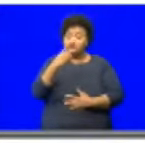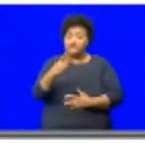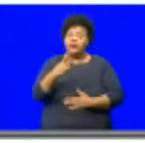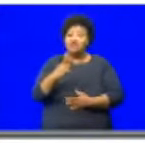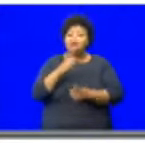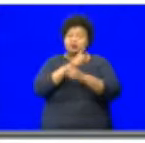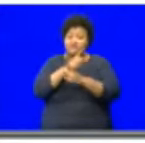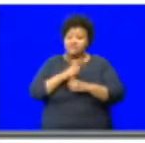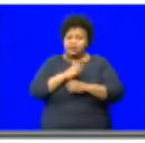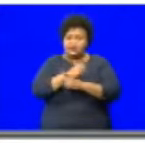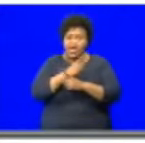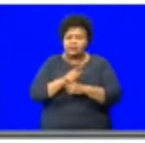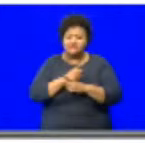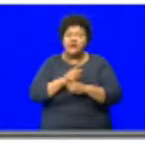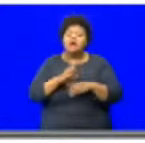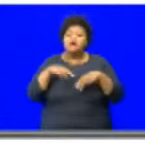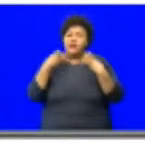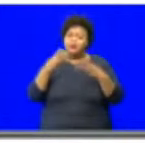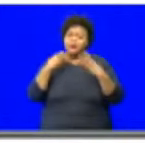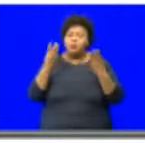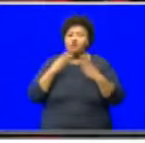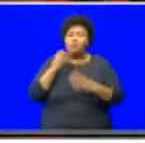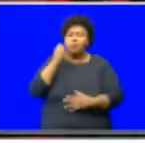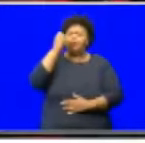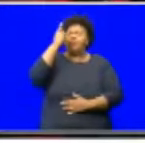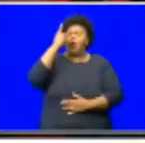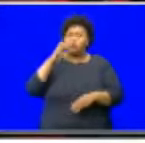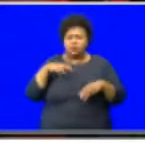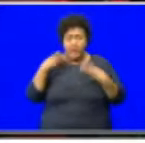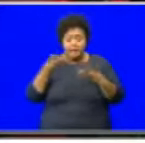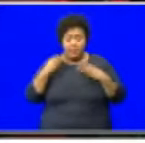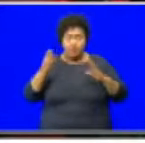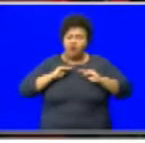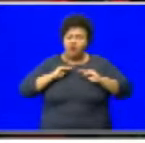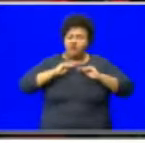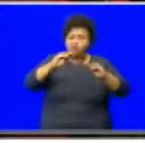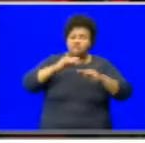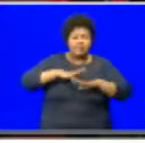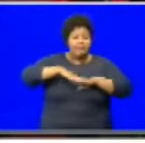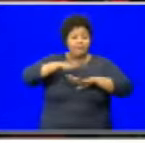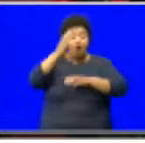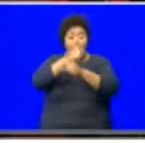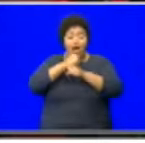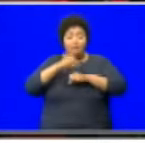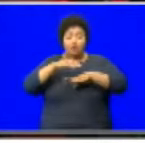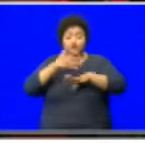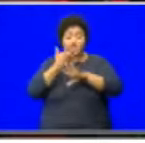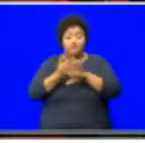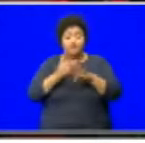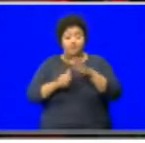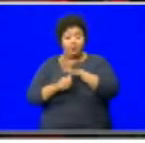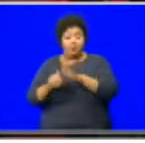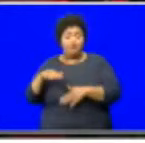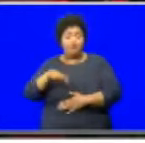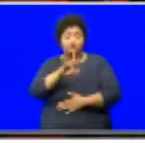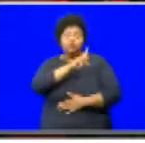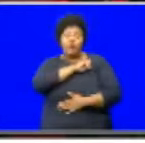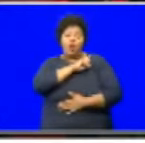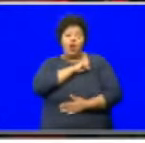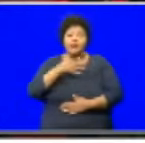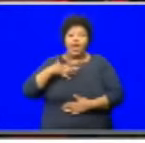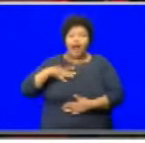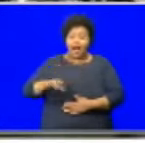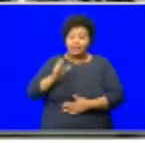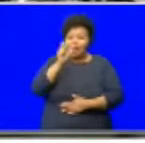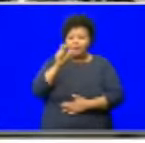sive sisadzinga kuhlonyiswa ngelwati lwato tonke tinhlobo netinhlangothi tekuhlukubetana njengoba bakhanzile ukuthi kuyenteka kube khona